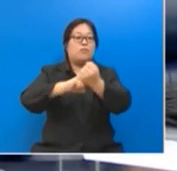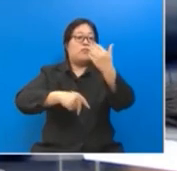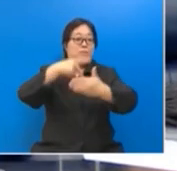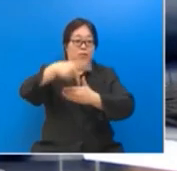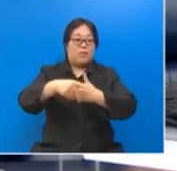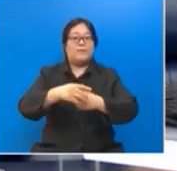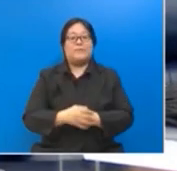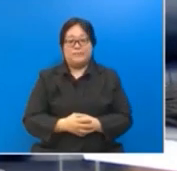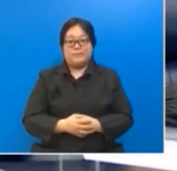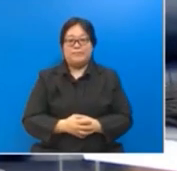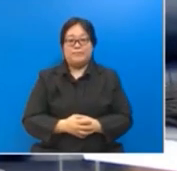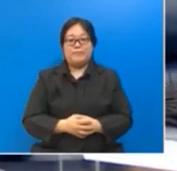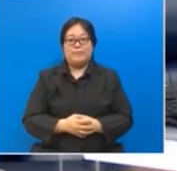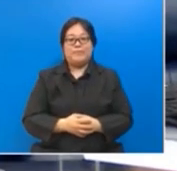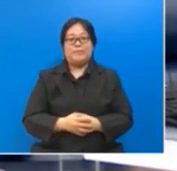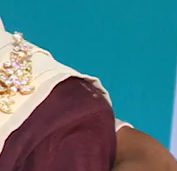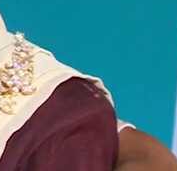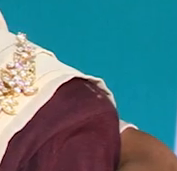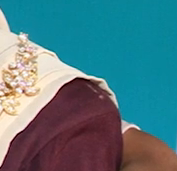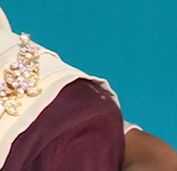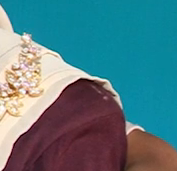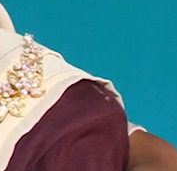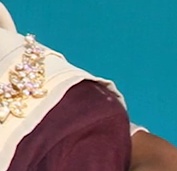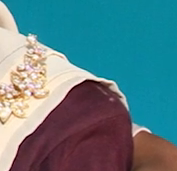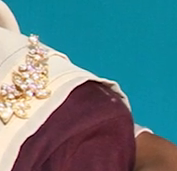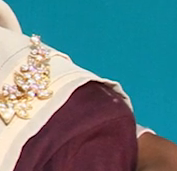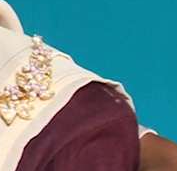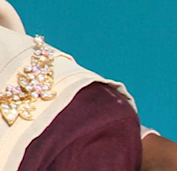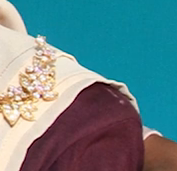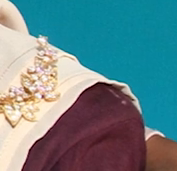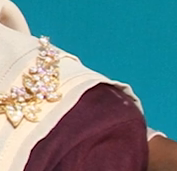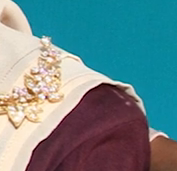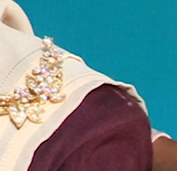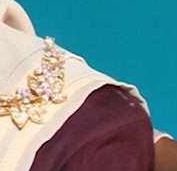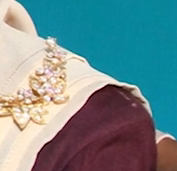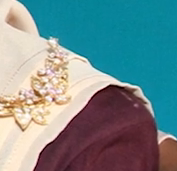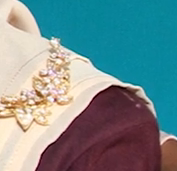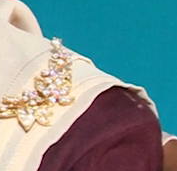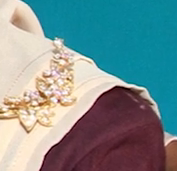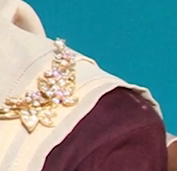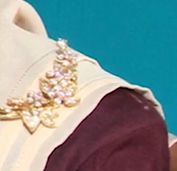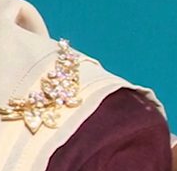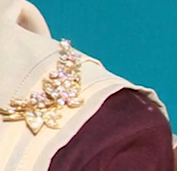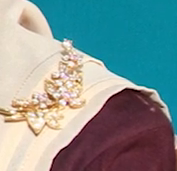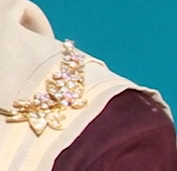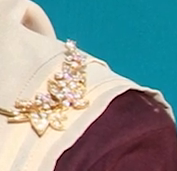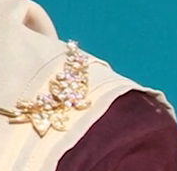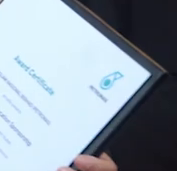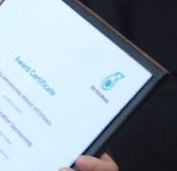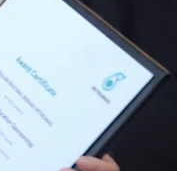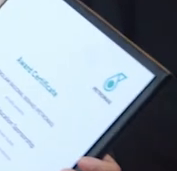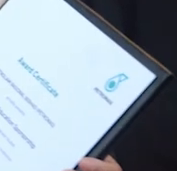ataupun PESP sejak tahun 1975 yang telah memberi manfaat kepada